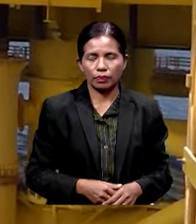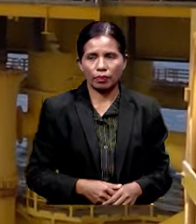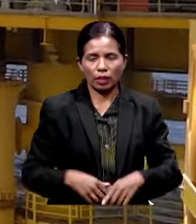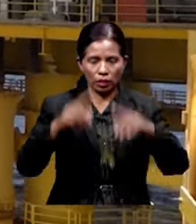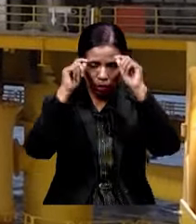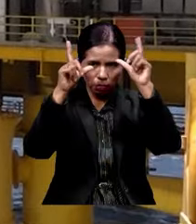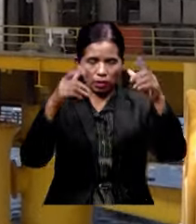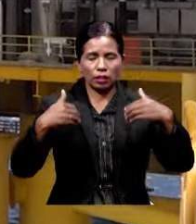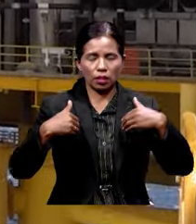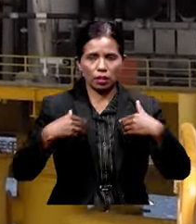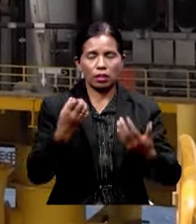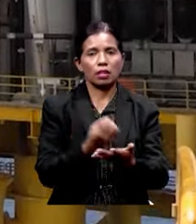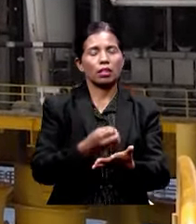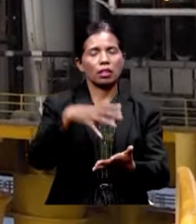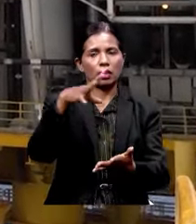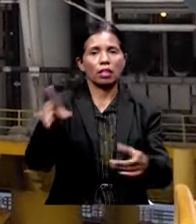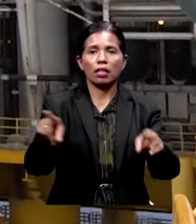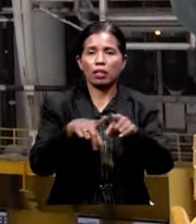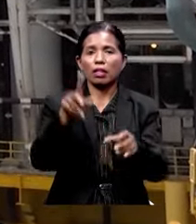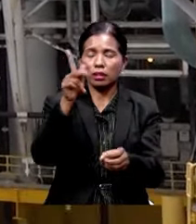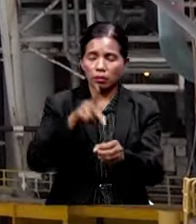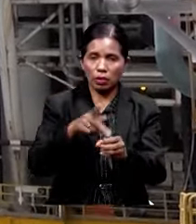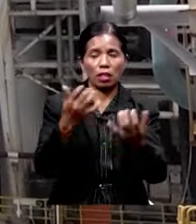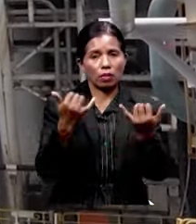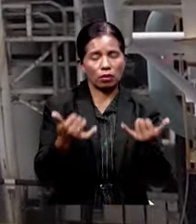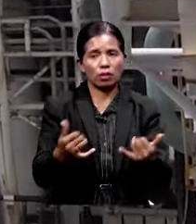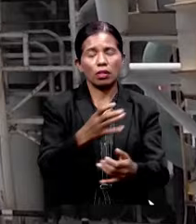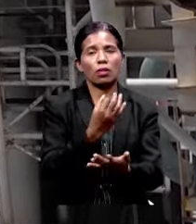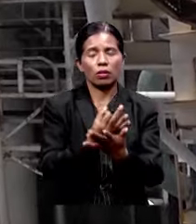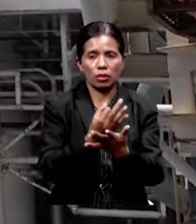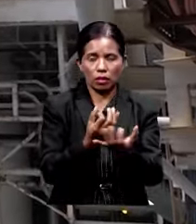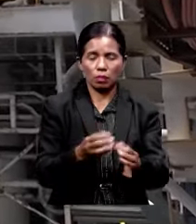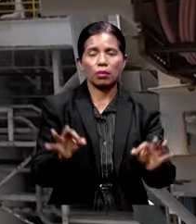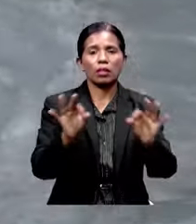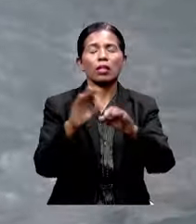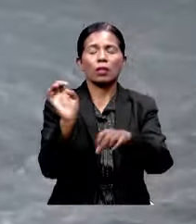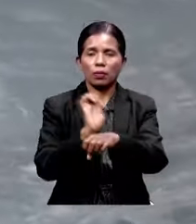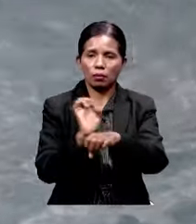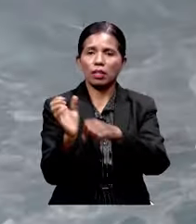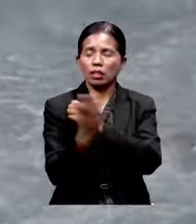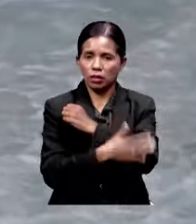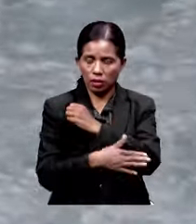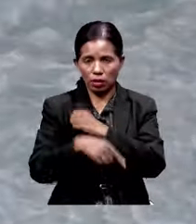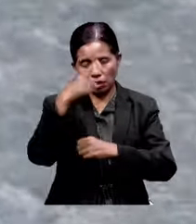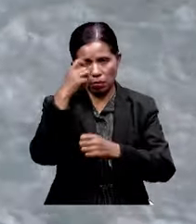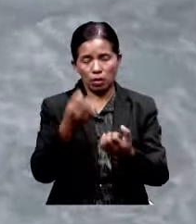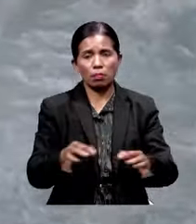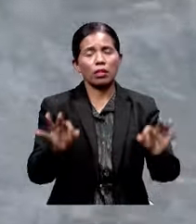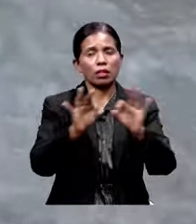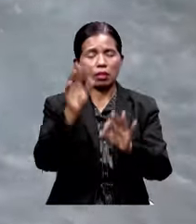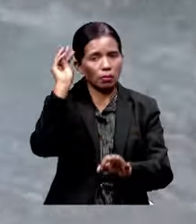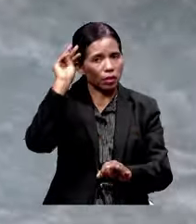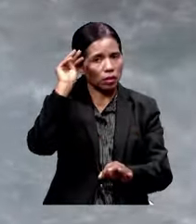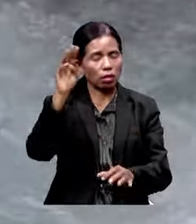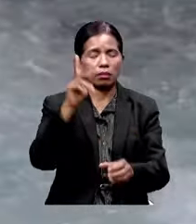Timor-Leste este recurs natural, hanesan petroliu, nebe mak oras ne, sai fundu principal ba ekonomia nasa unian, tang ne, prioridad de Ministeru Petroliu